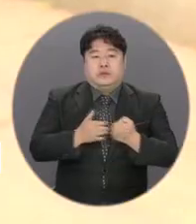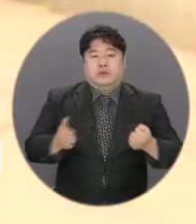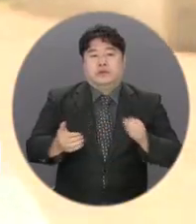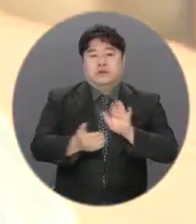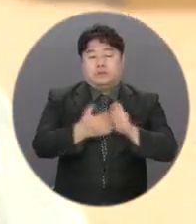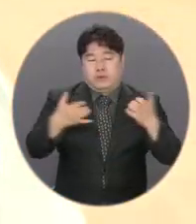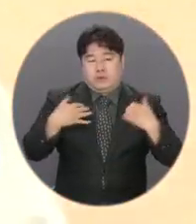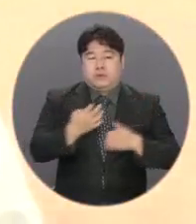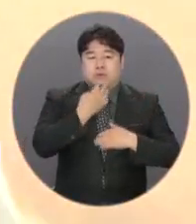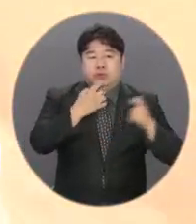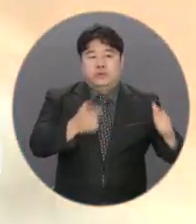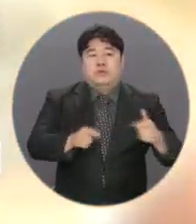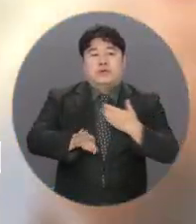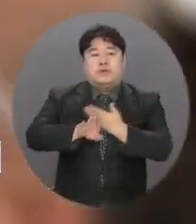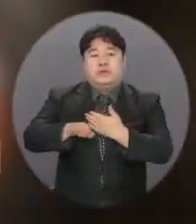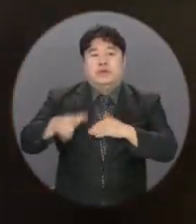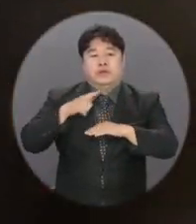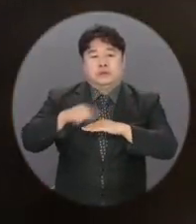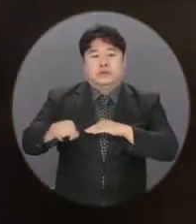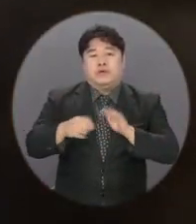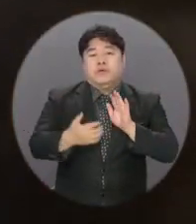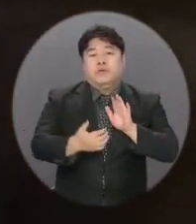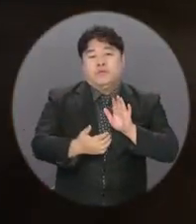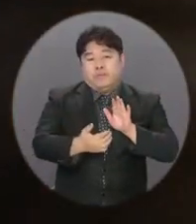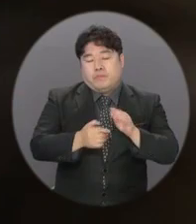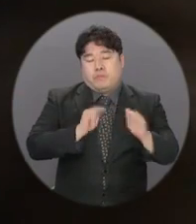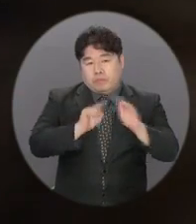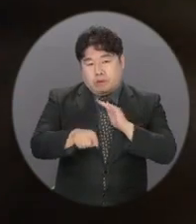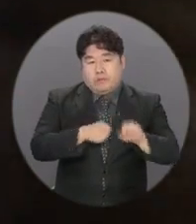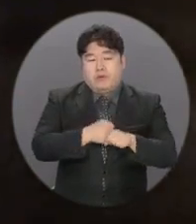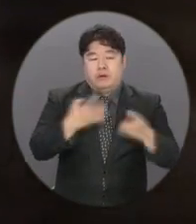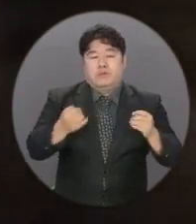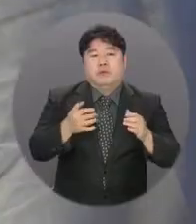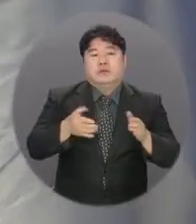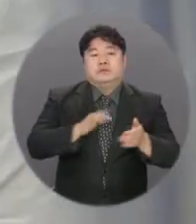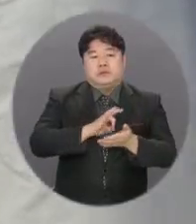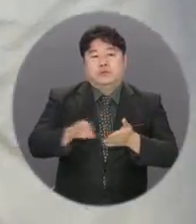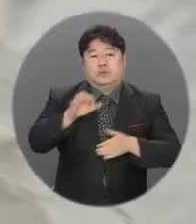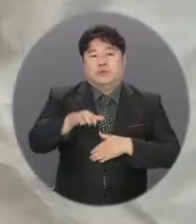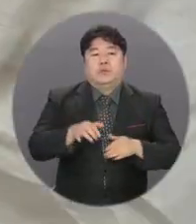방역당국은 수도권 등 타지역을 방문했거나 다중이용시설을 이용한